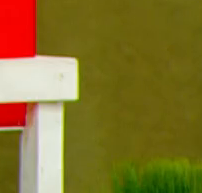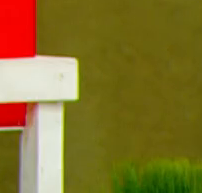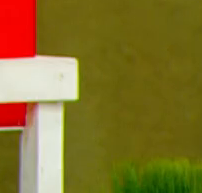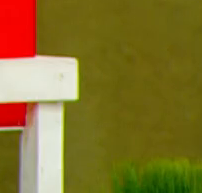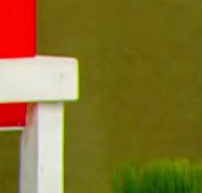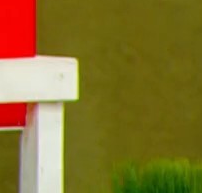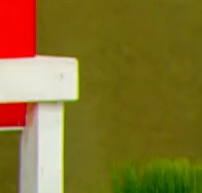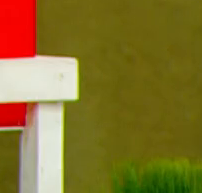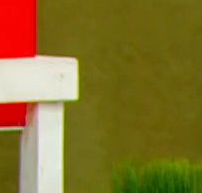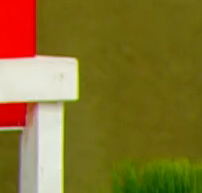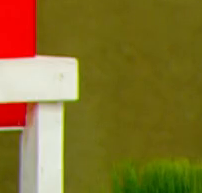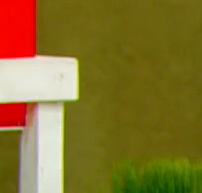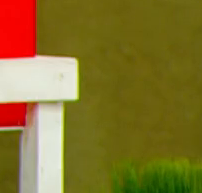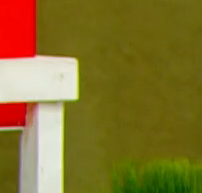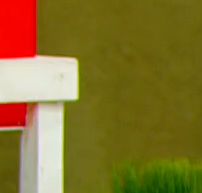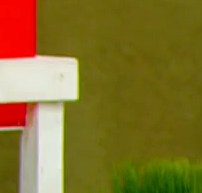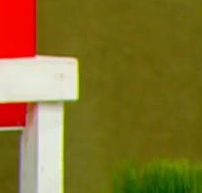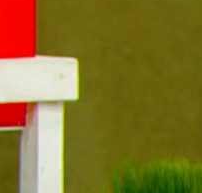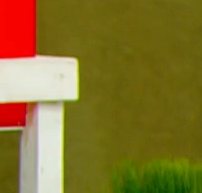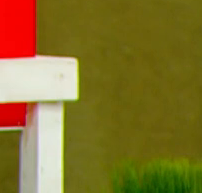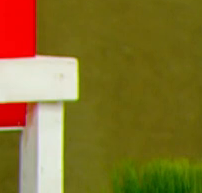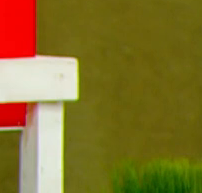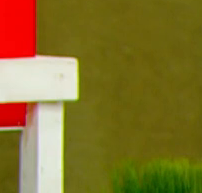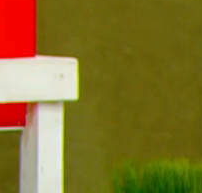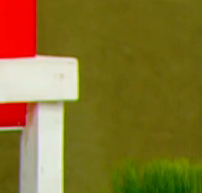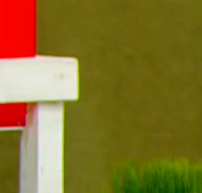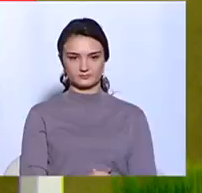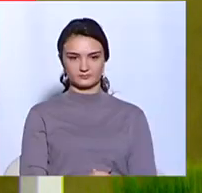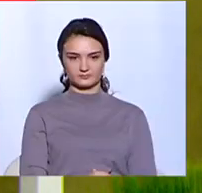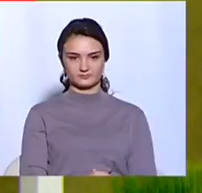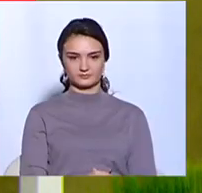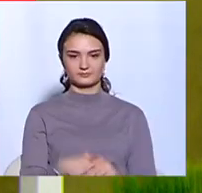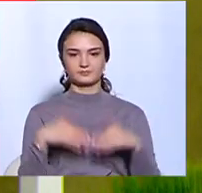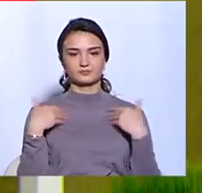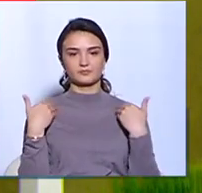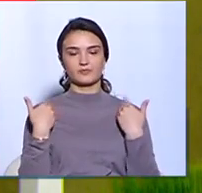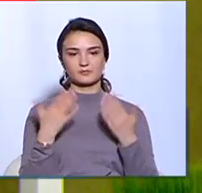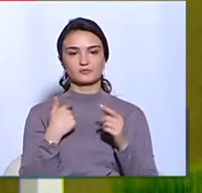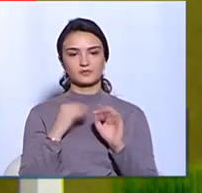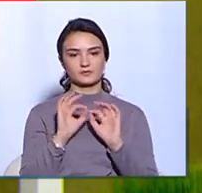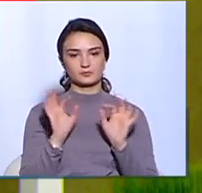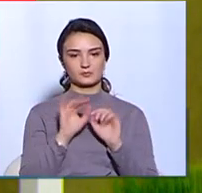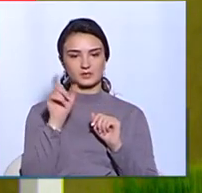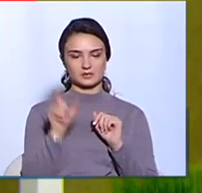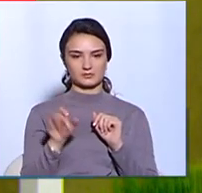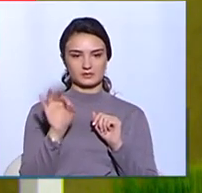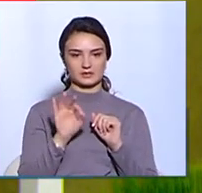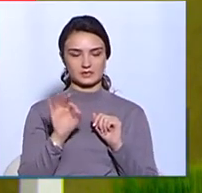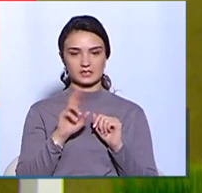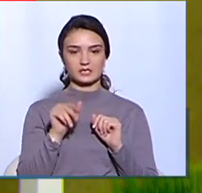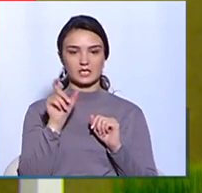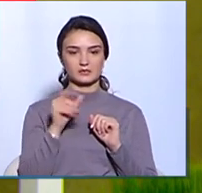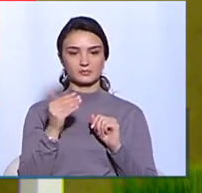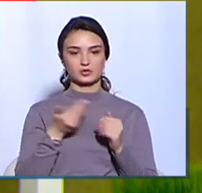დილამშვიდობისა, ეს პირველი არხია თქვენ უყურებთ გადაცემას პირადი ექიმი მარი მალაზონია სურდო თარგმანით. ჩვენ საუბრობთ ადამიანზე და